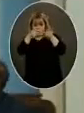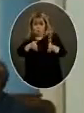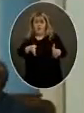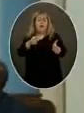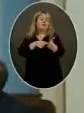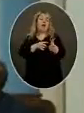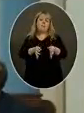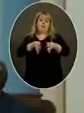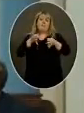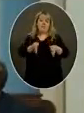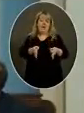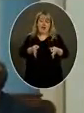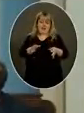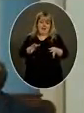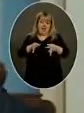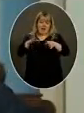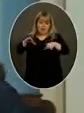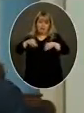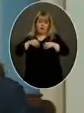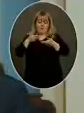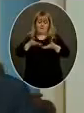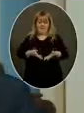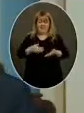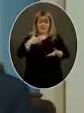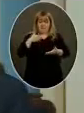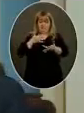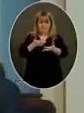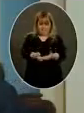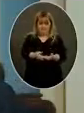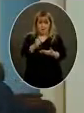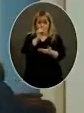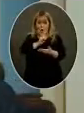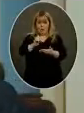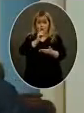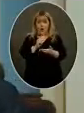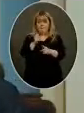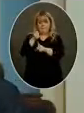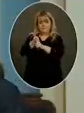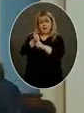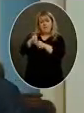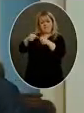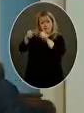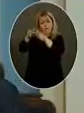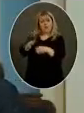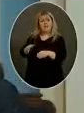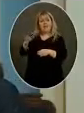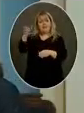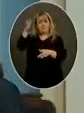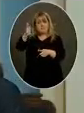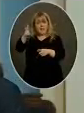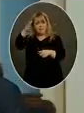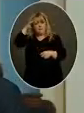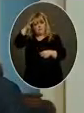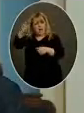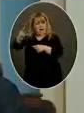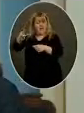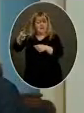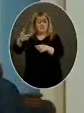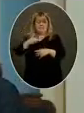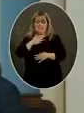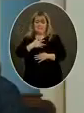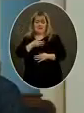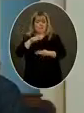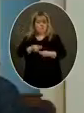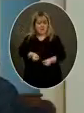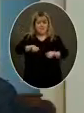adoption. On est rendu au mois d'octobre et nous avons ici un citoyen qui est un parent également, qui constate que ça lui coûte plusieurs